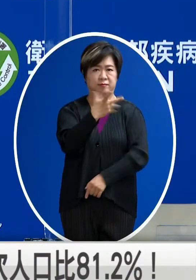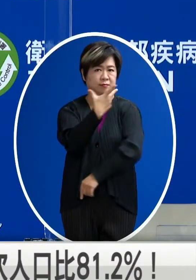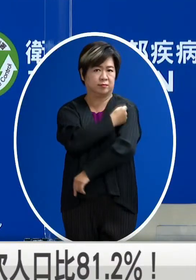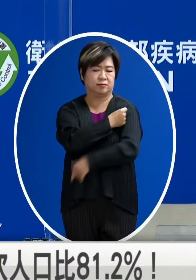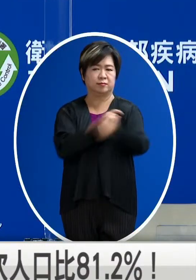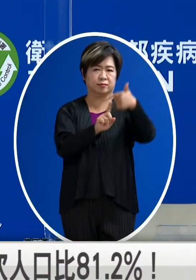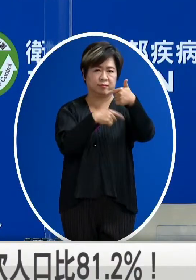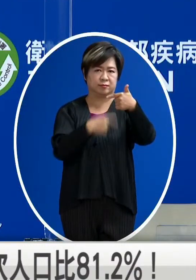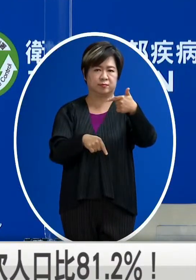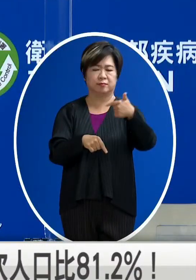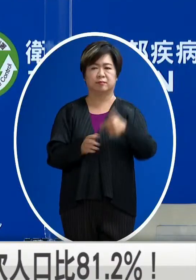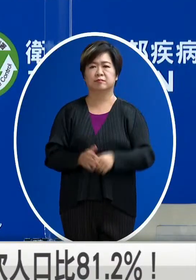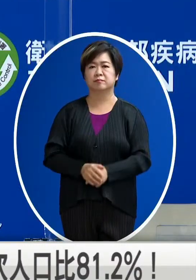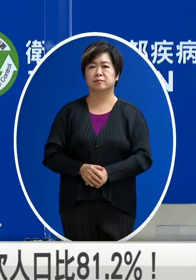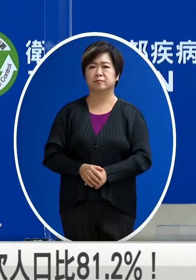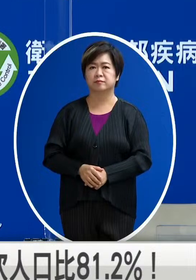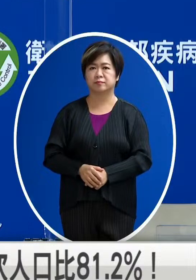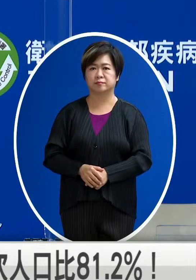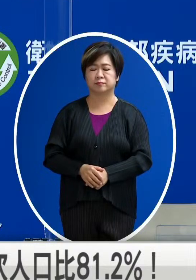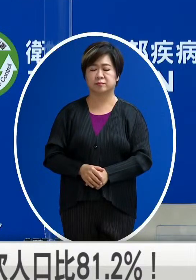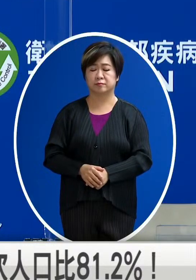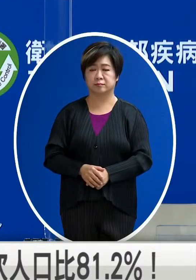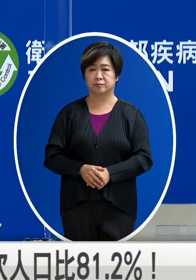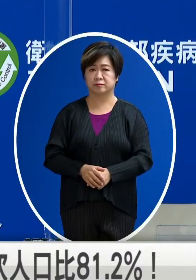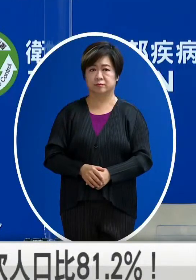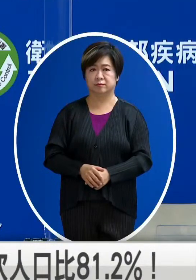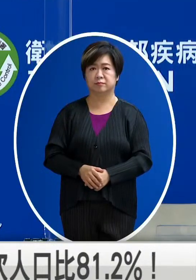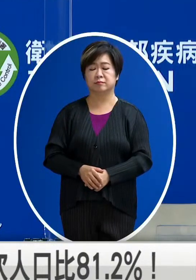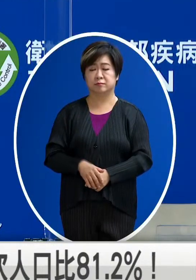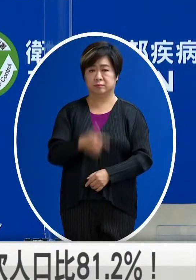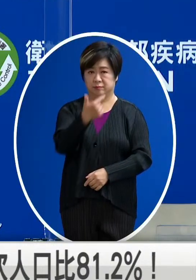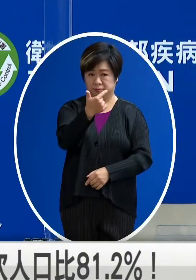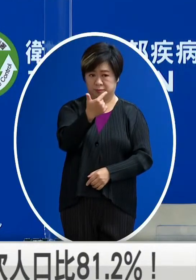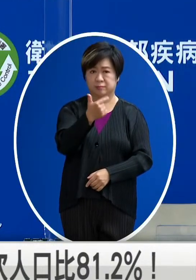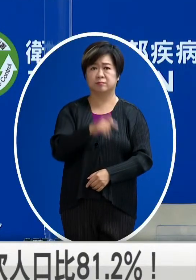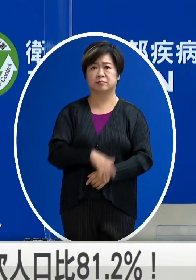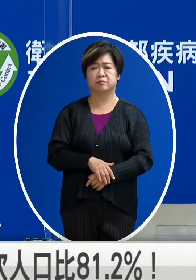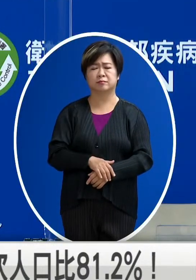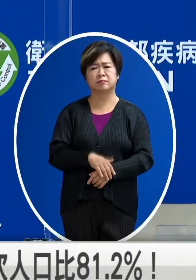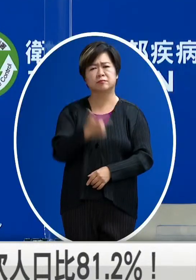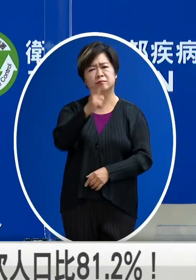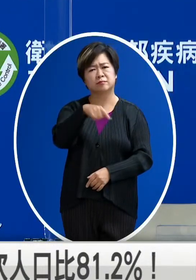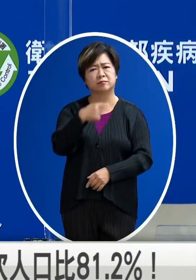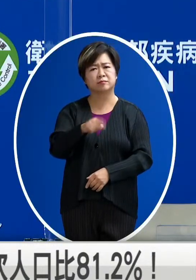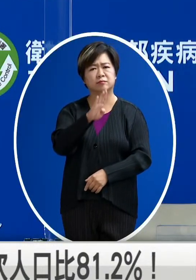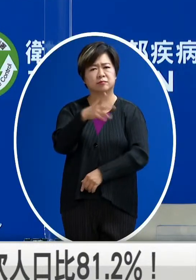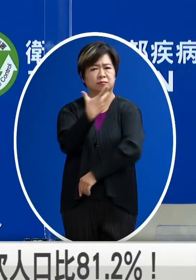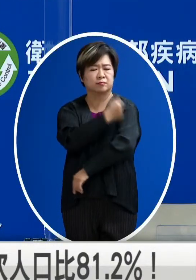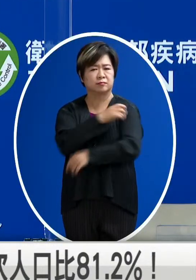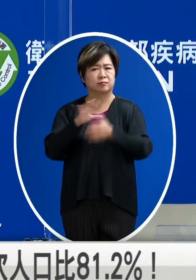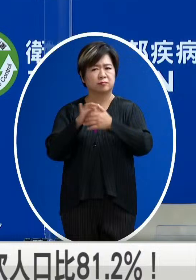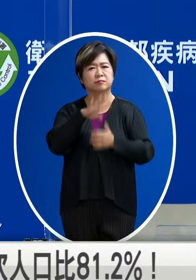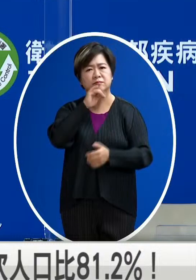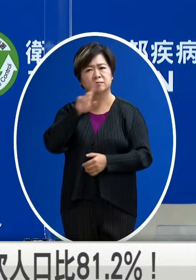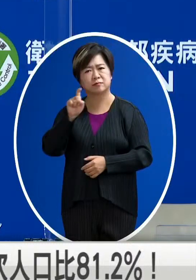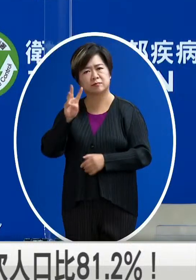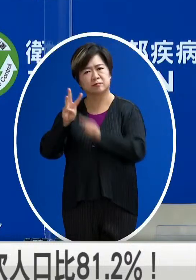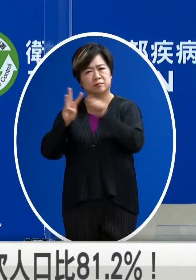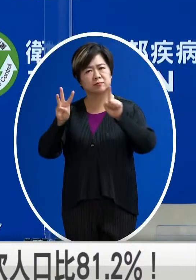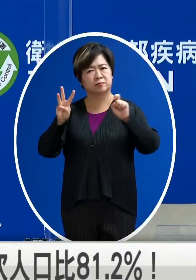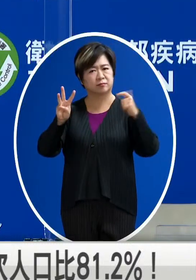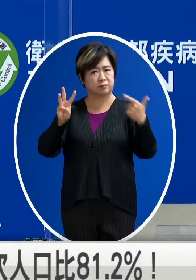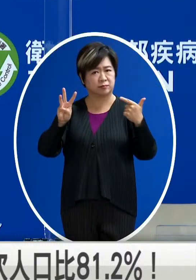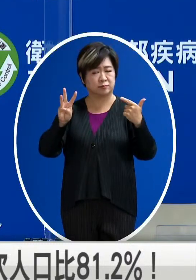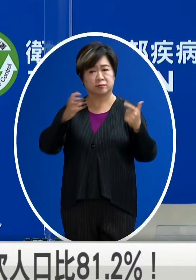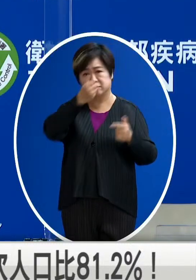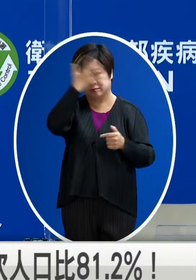是6位哦，那这6位跟 BNT 相关的都是大概是13岁到16岁之间，